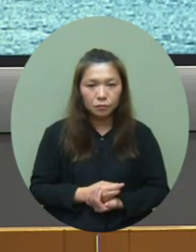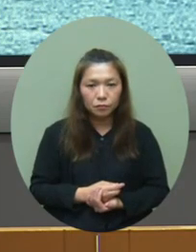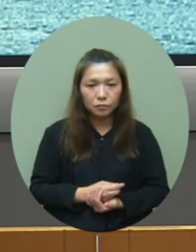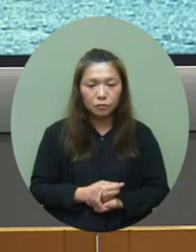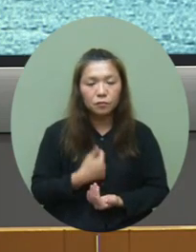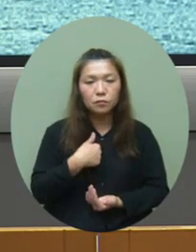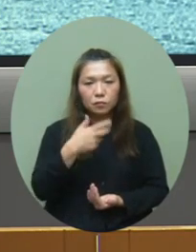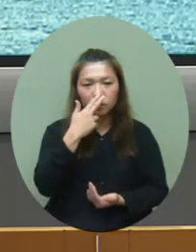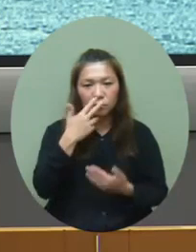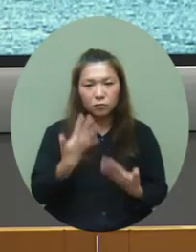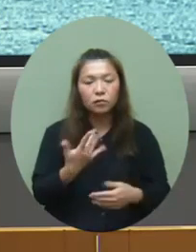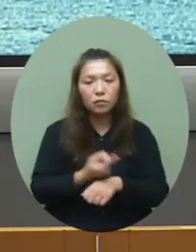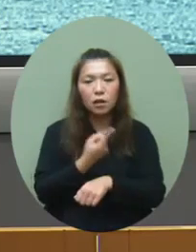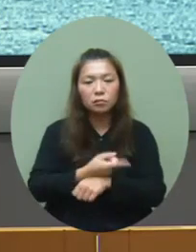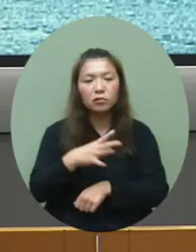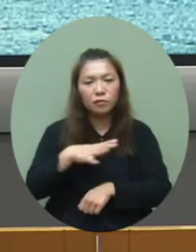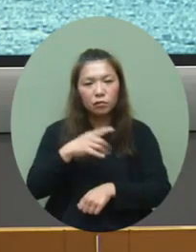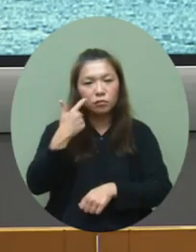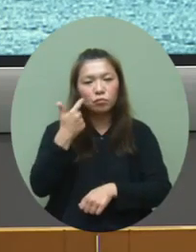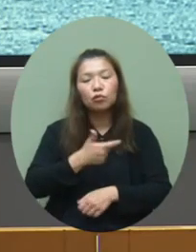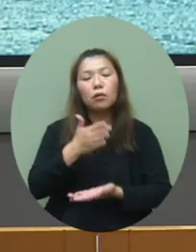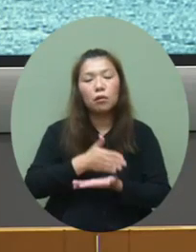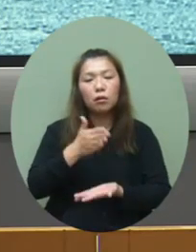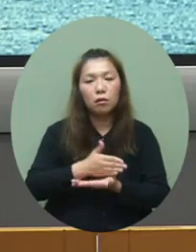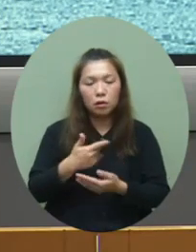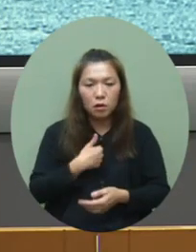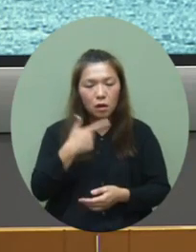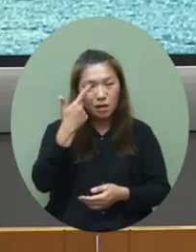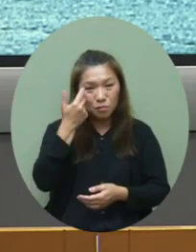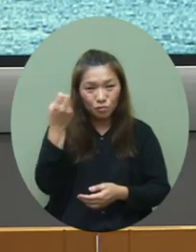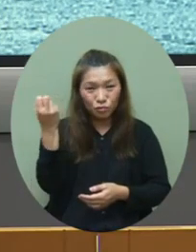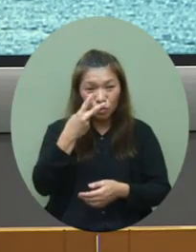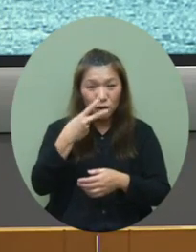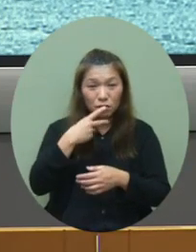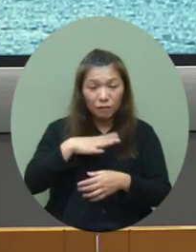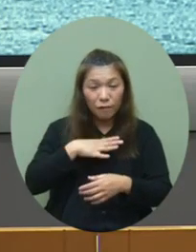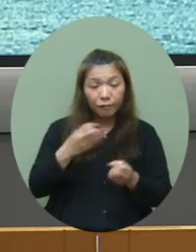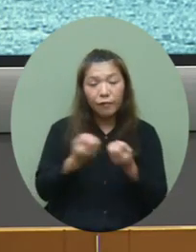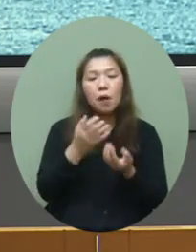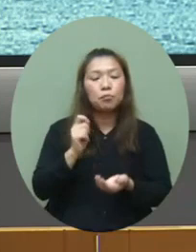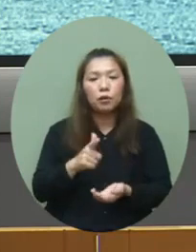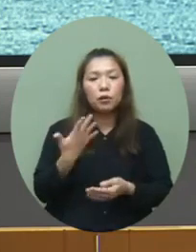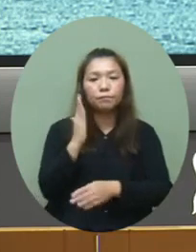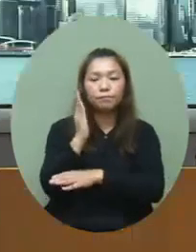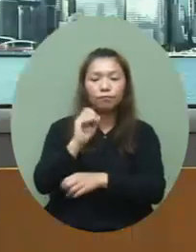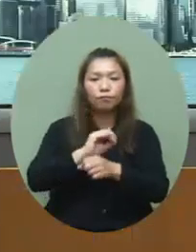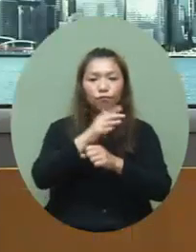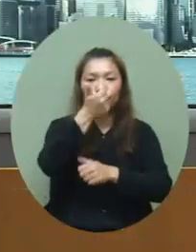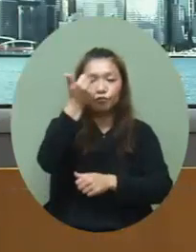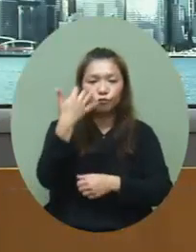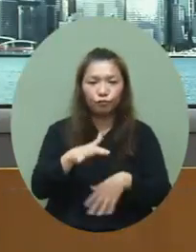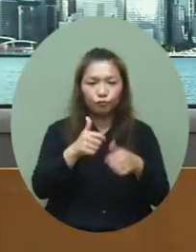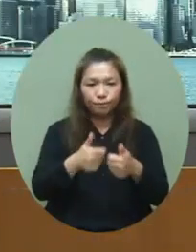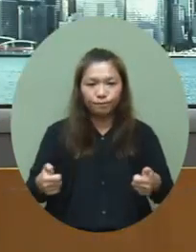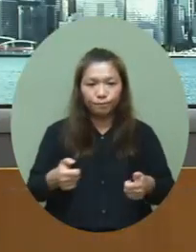我想現在暫時的情況就不是那麼嚴重，當然都希望不會有這種情況發生。 記者會結束，多謝大家。